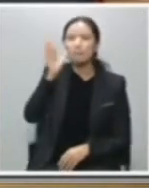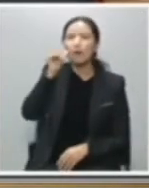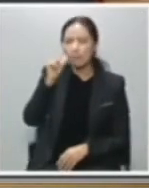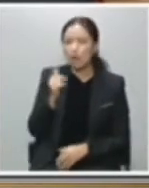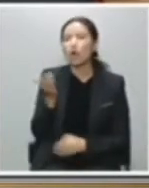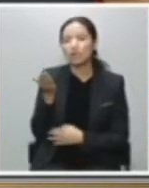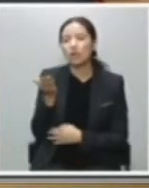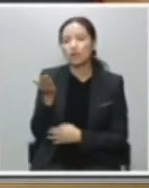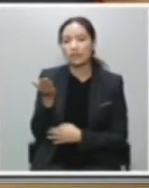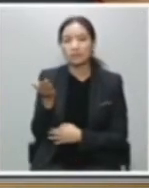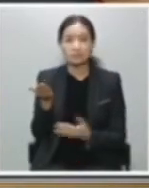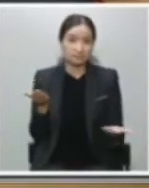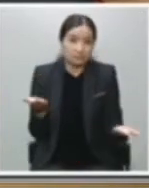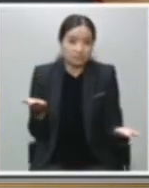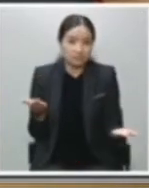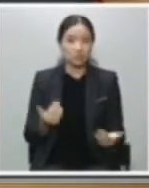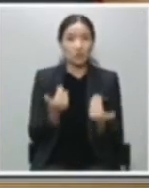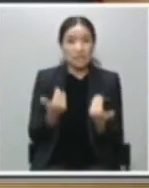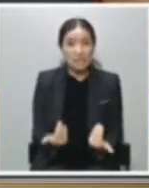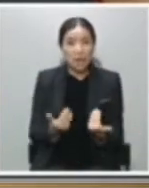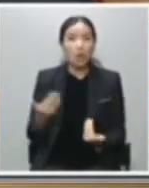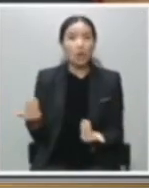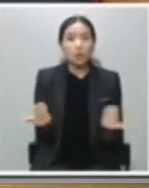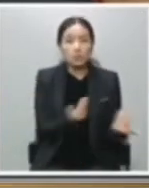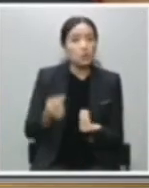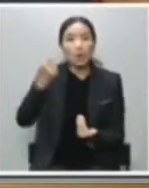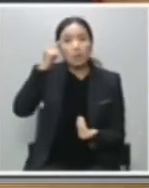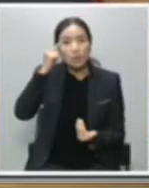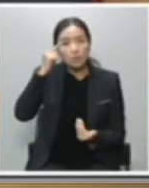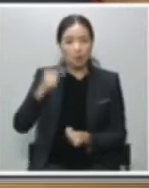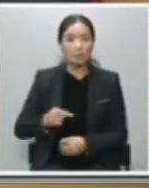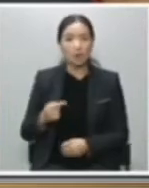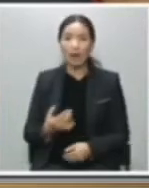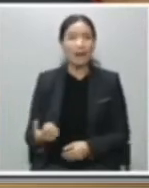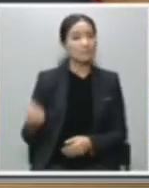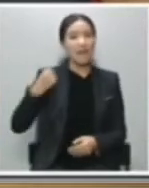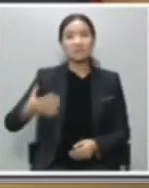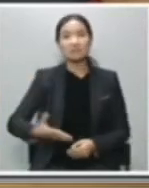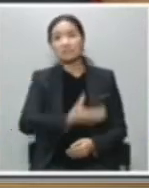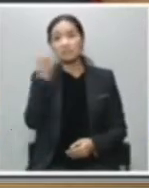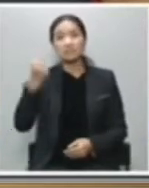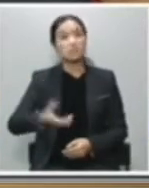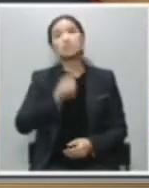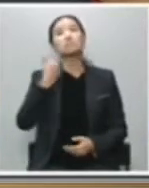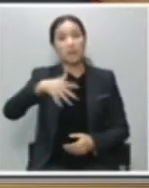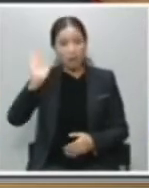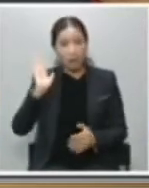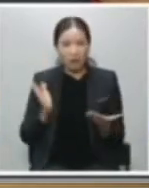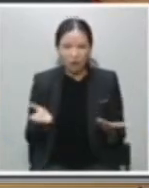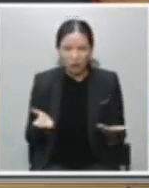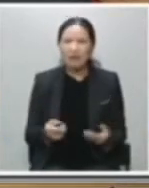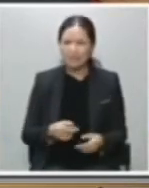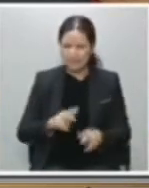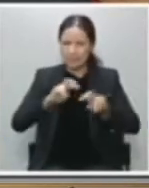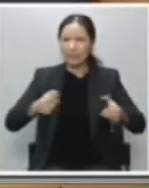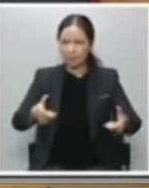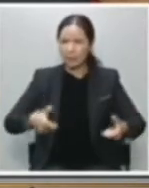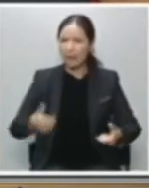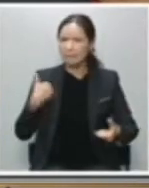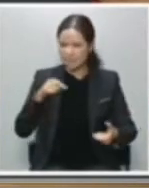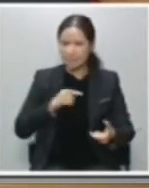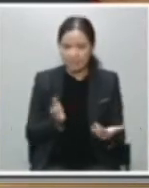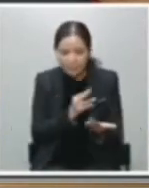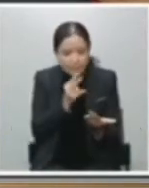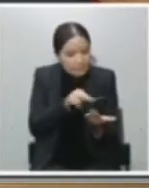แต่ไอ้นี่ลูกก็ไม่รู้พอปฏิวัติก็ปฏิวัติกันเลยนะครับ ก็จะได้ศึกษาหลายเรื่องเช่นโรงเรีย